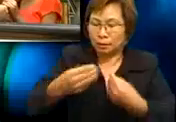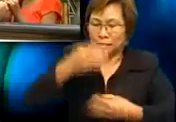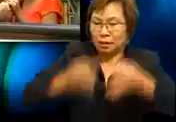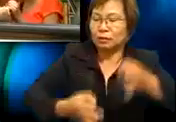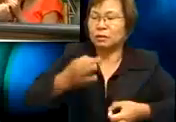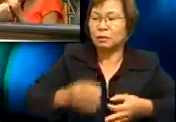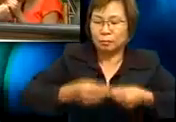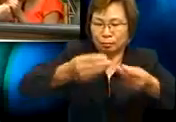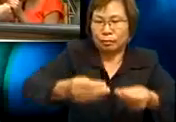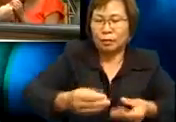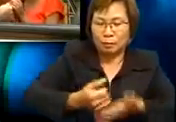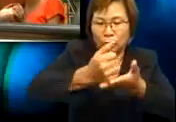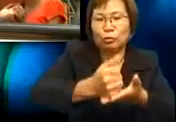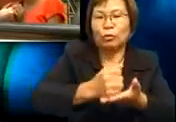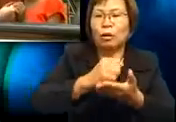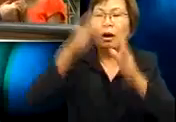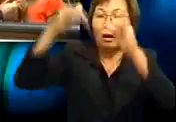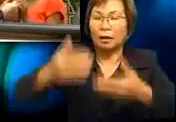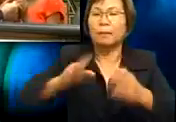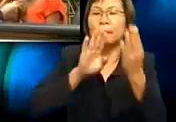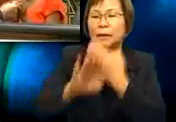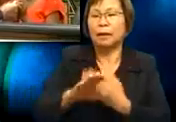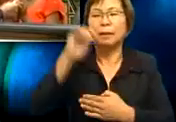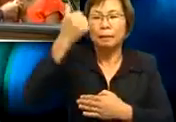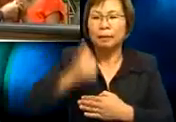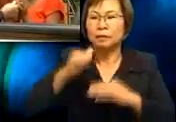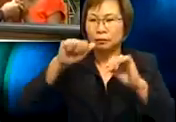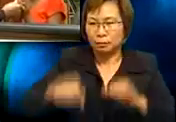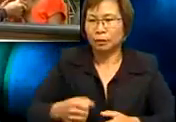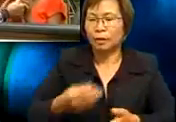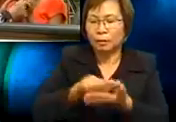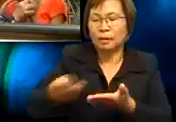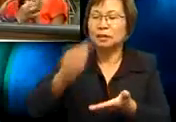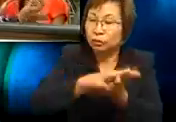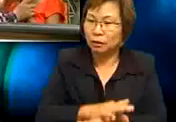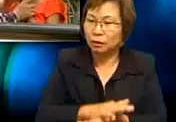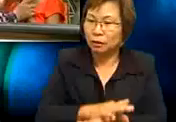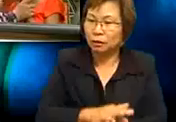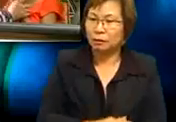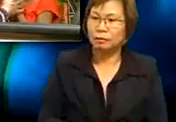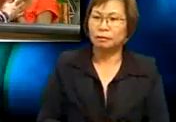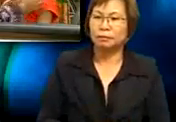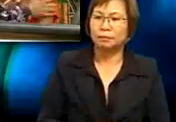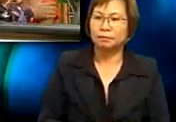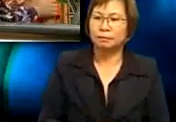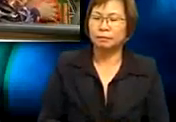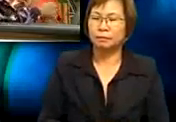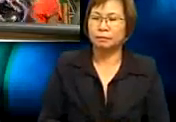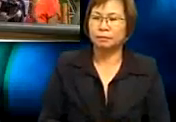kasih kalau saya nak bantu orang cuma harapkan balasan je. Tak apalah, makcik pun ikhlas buat belanja sekolah ya.